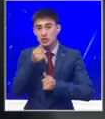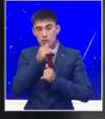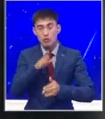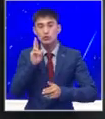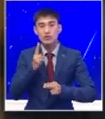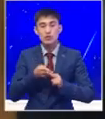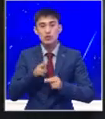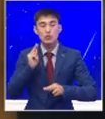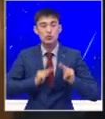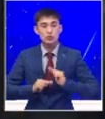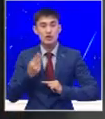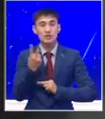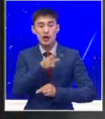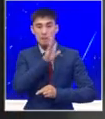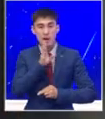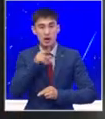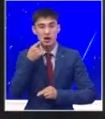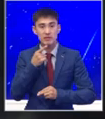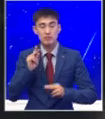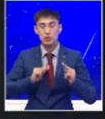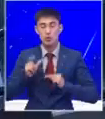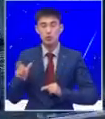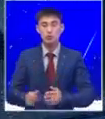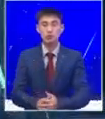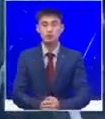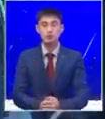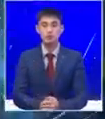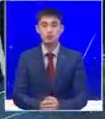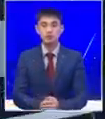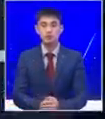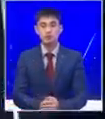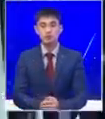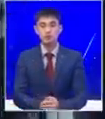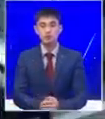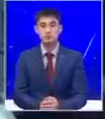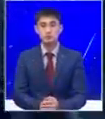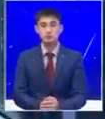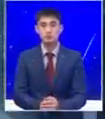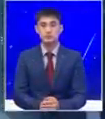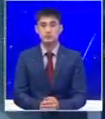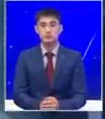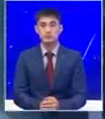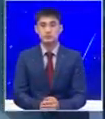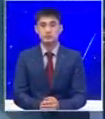учитель - это по сути вторая мама - говорит педагог Надежда Белова Камила таштай телеканал тсу